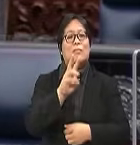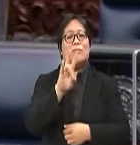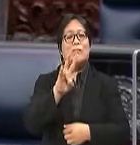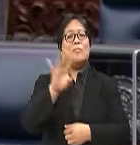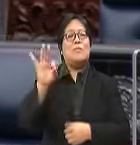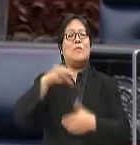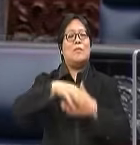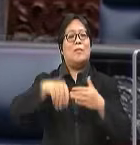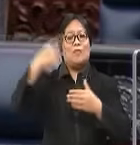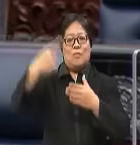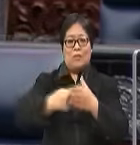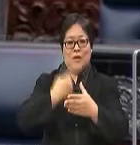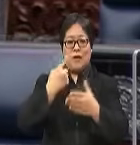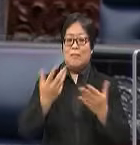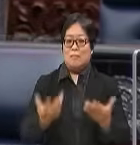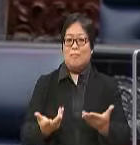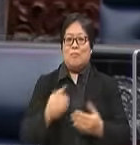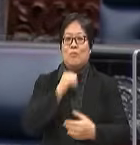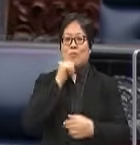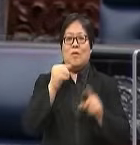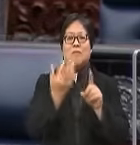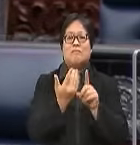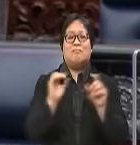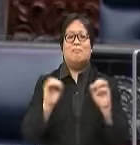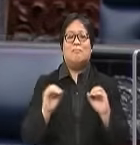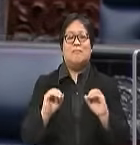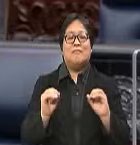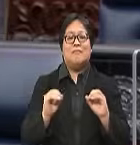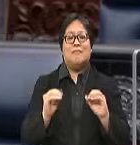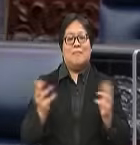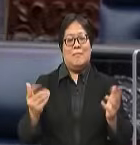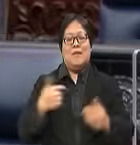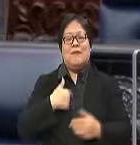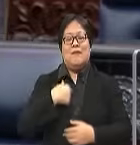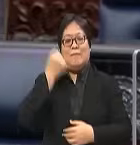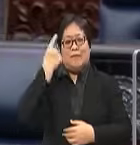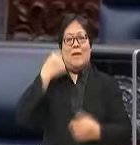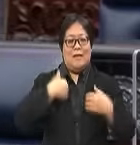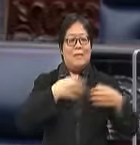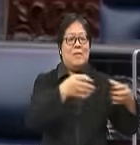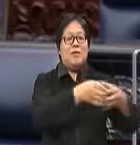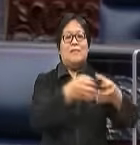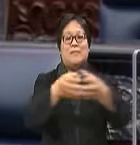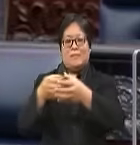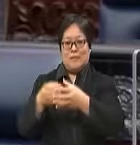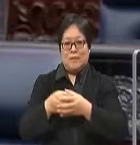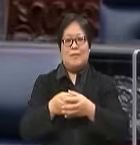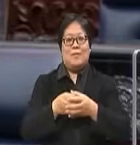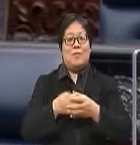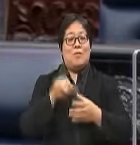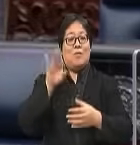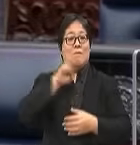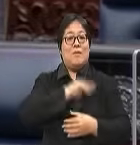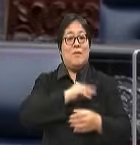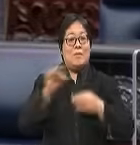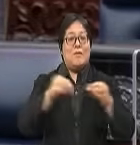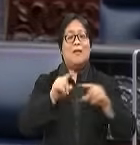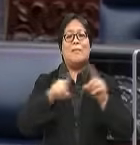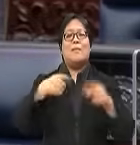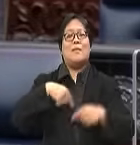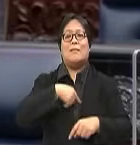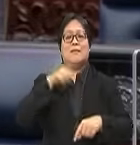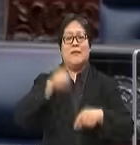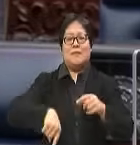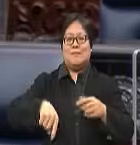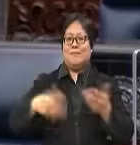679 Ringgit sebulan yang bahwa menteri bukan seribu lebih asavahame di kategori kategori seperti yang membuat menteri dan tetapi